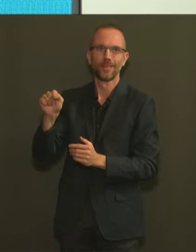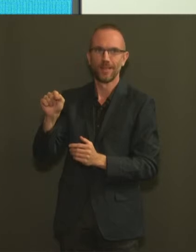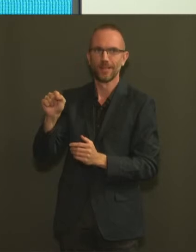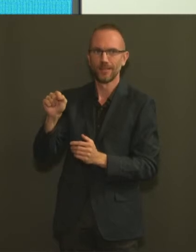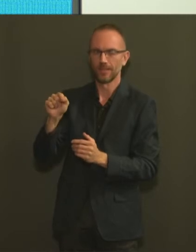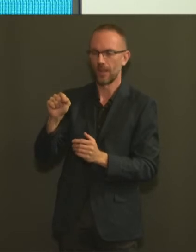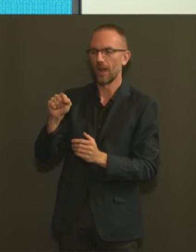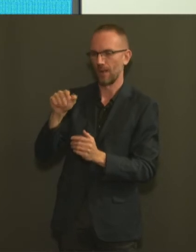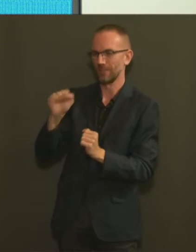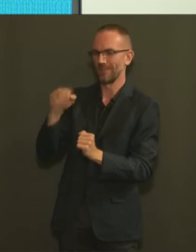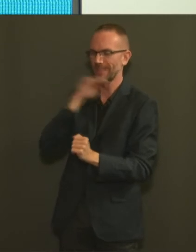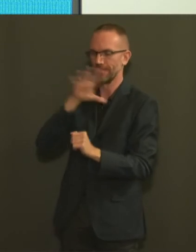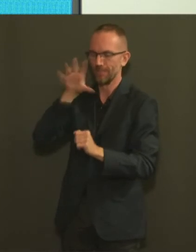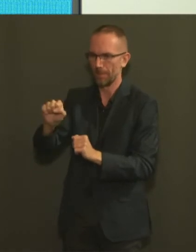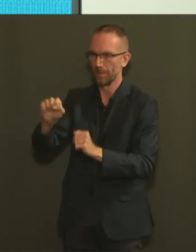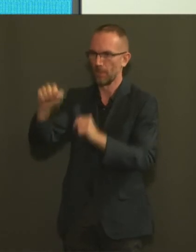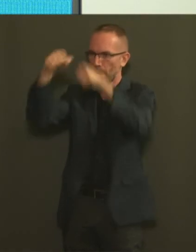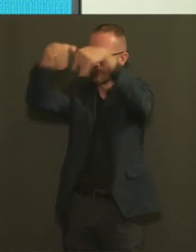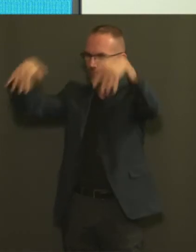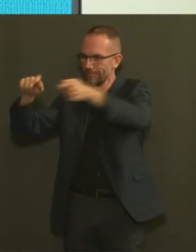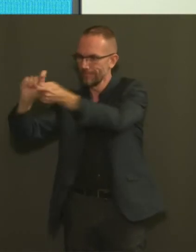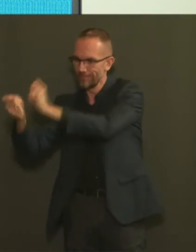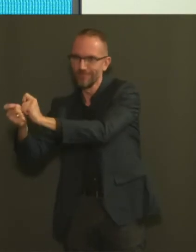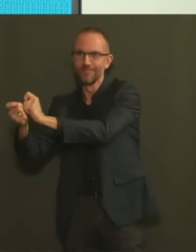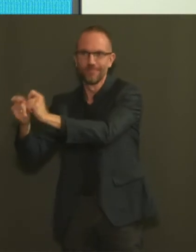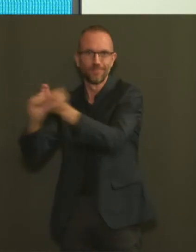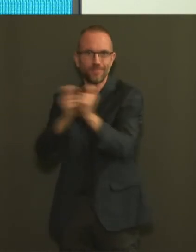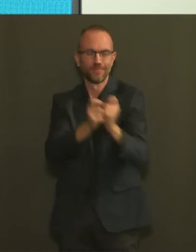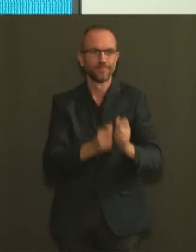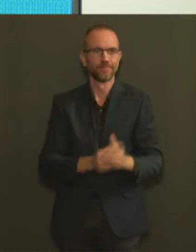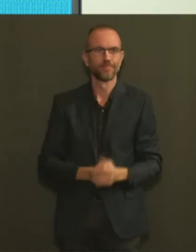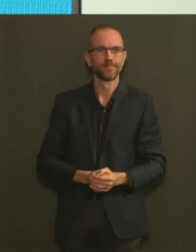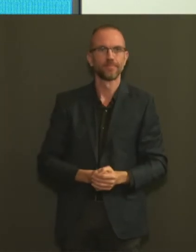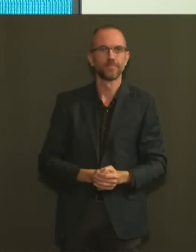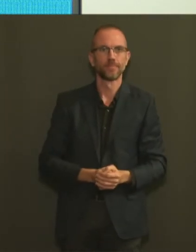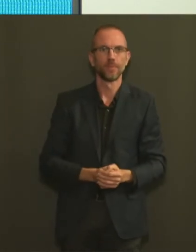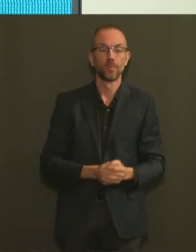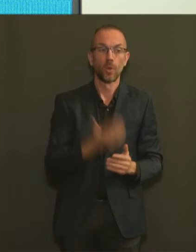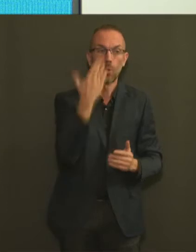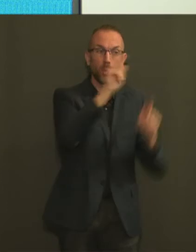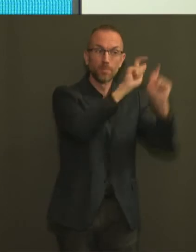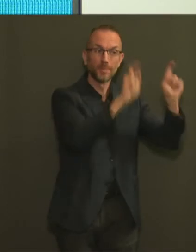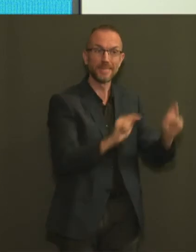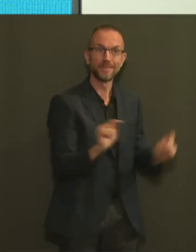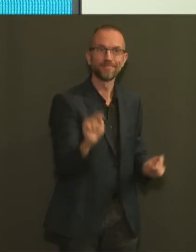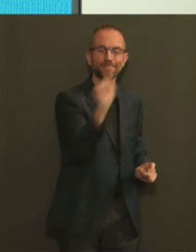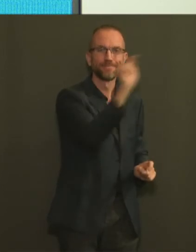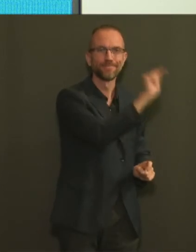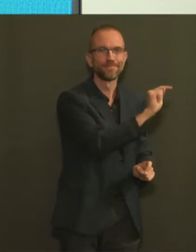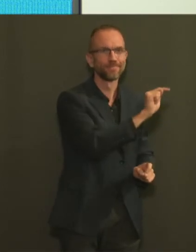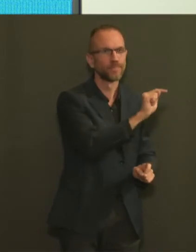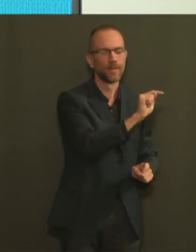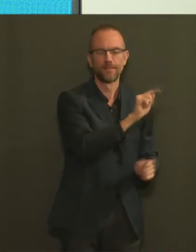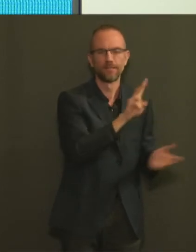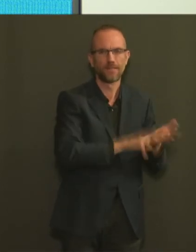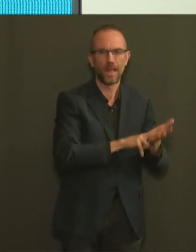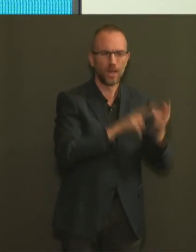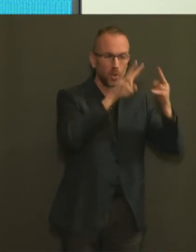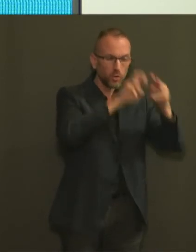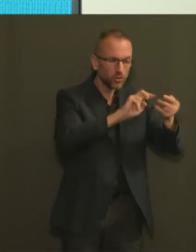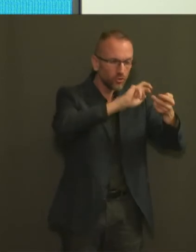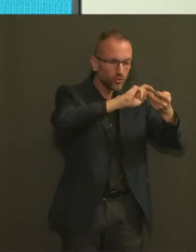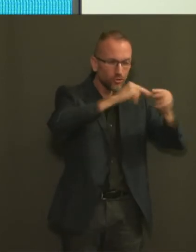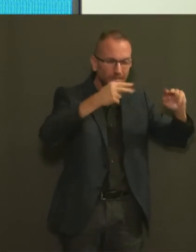de nouvelles variant que la plupart des autres pays beaucoup d'autres pays sont beaucoup plus limitées dans le pourcentage de souche